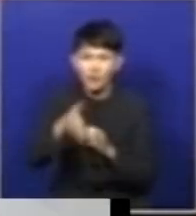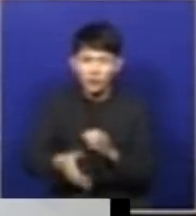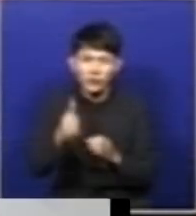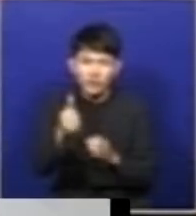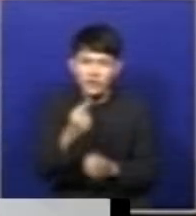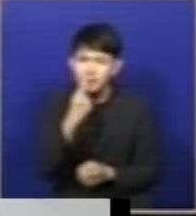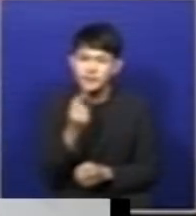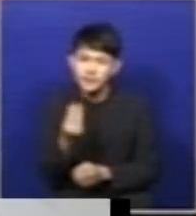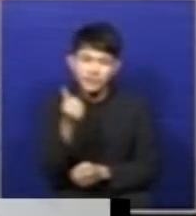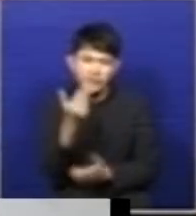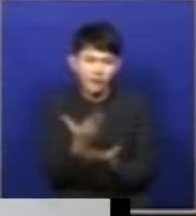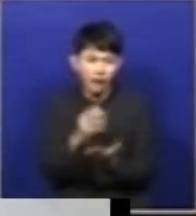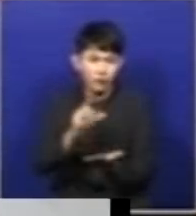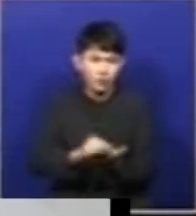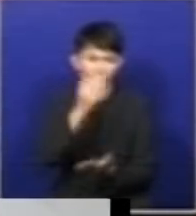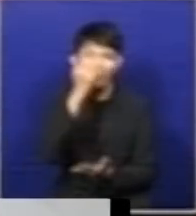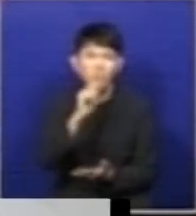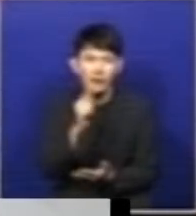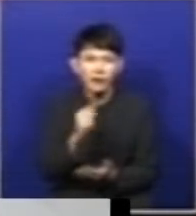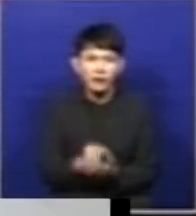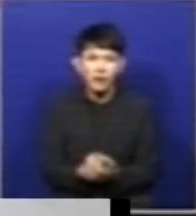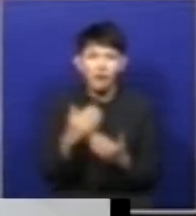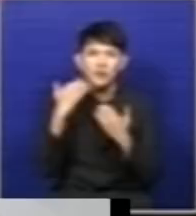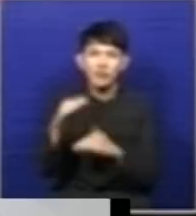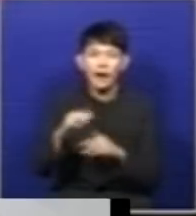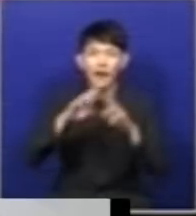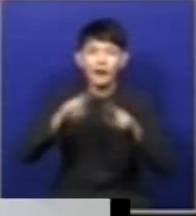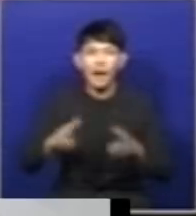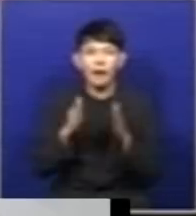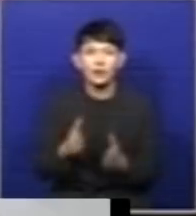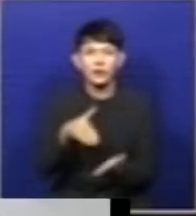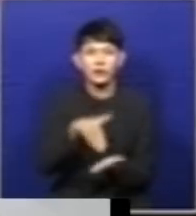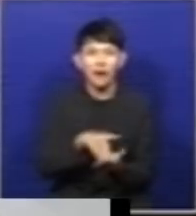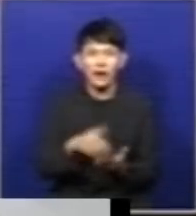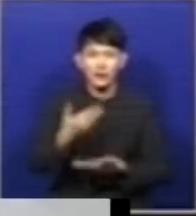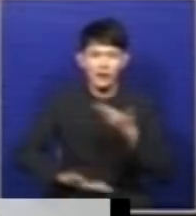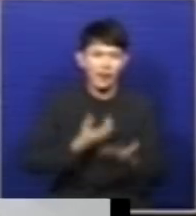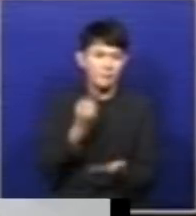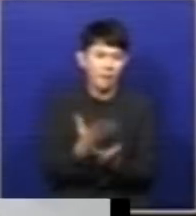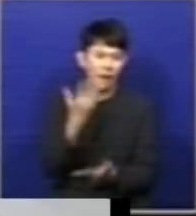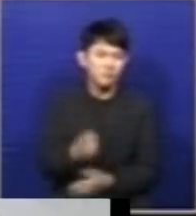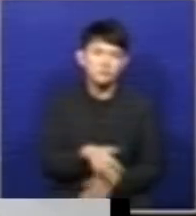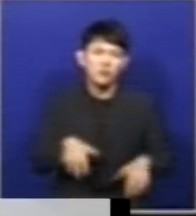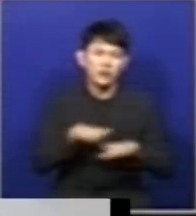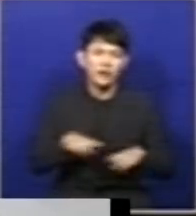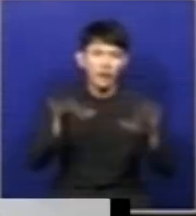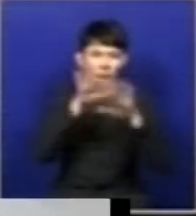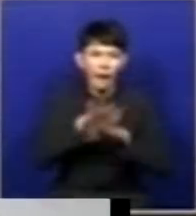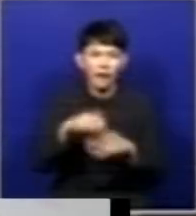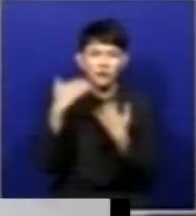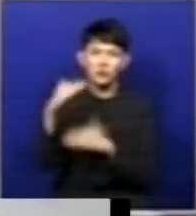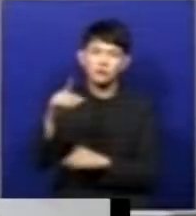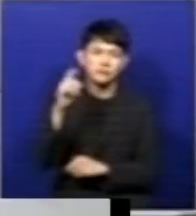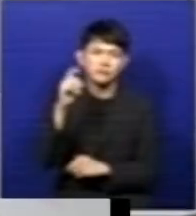ทะเบียน AI ทำไมต้องไป 4.0 ทำไมไม่ใช้ผู้ว่าในอำเภออสม.ในหมู่บ้านเขารู้ว่าใครยากจนใครเป็นหนี้ทำไมไม่ให้คนเหล่านี้ช่